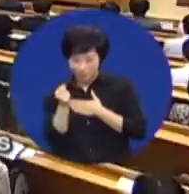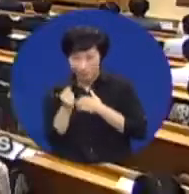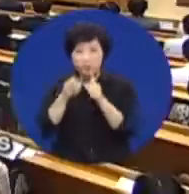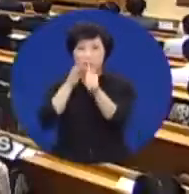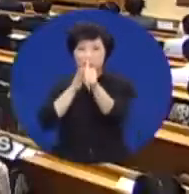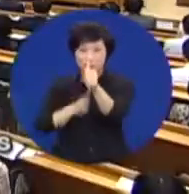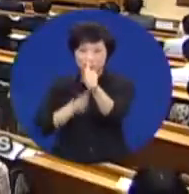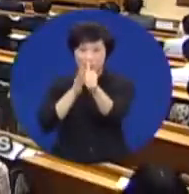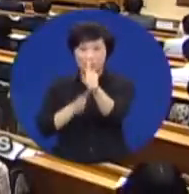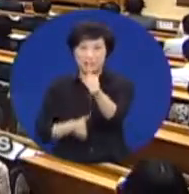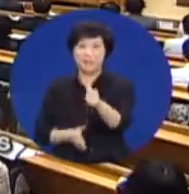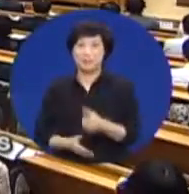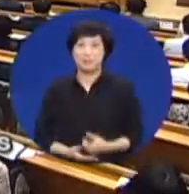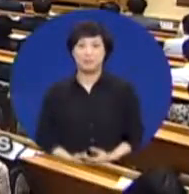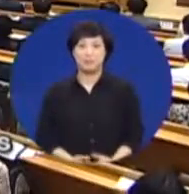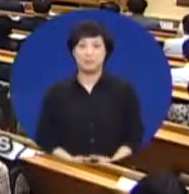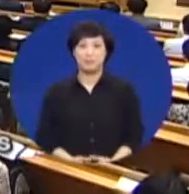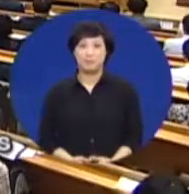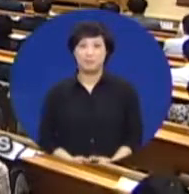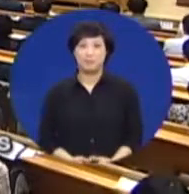된다.